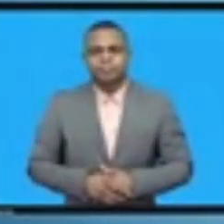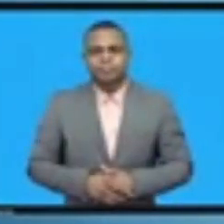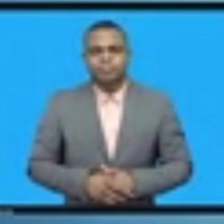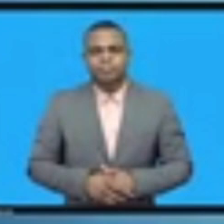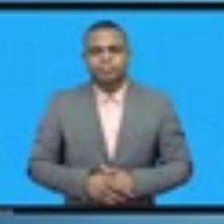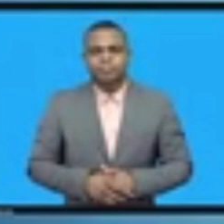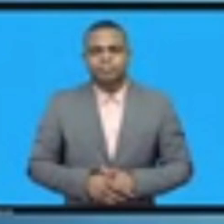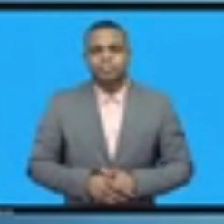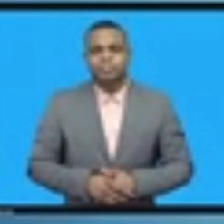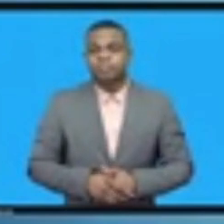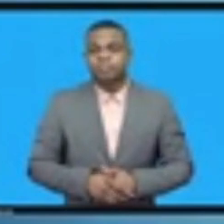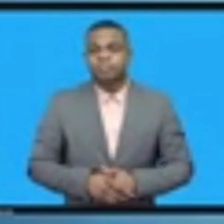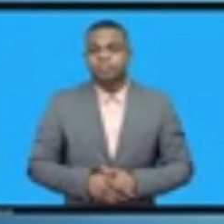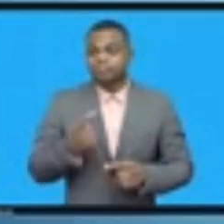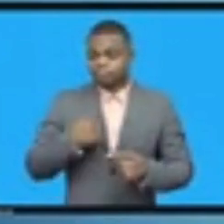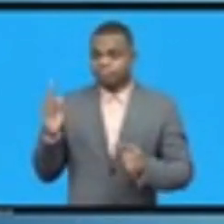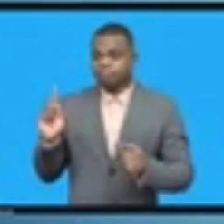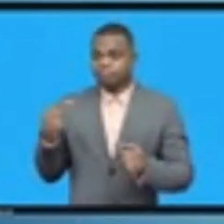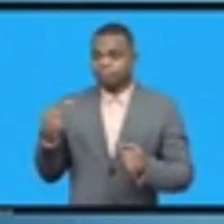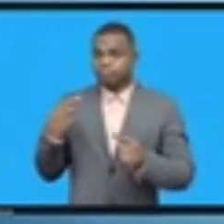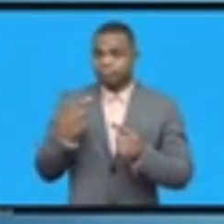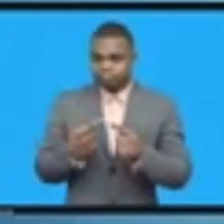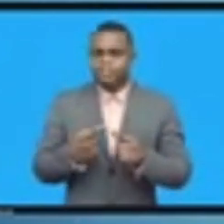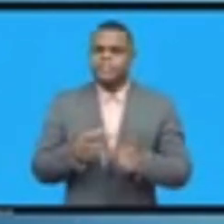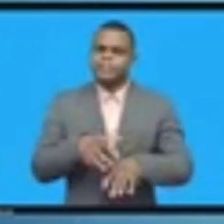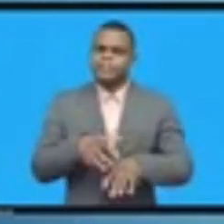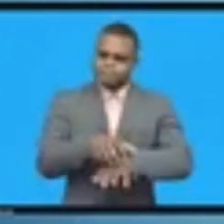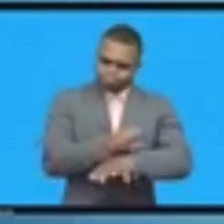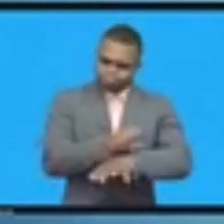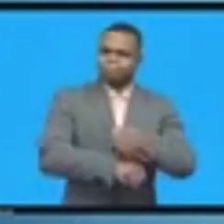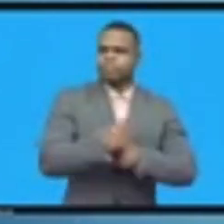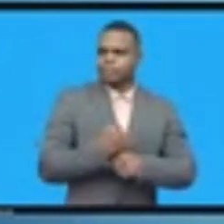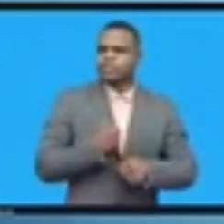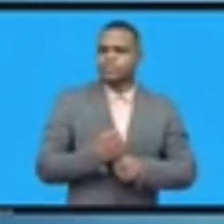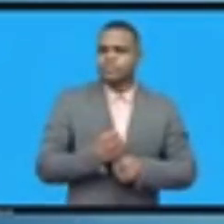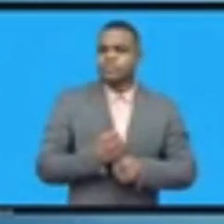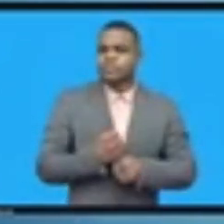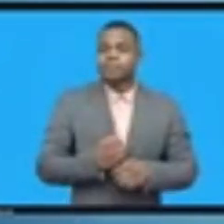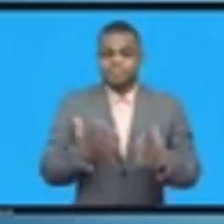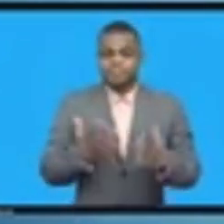当我在我为发言做准备的时候，